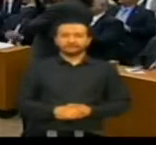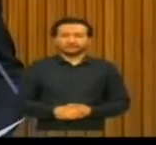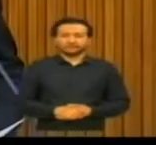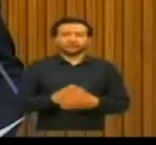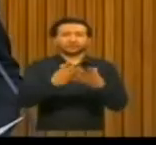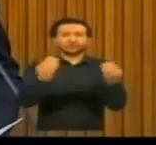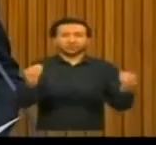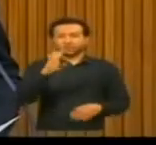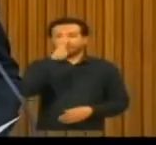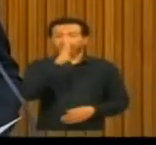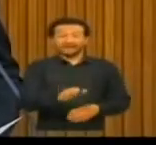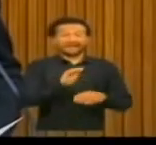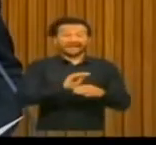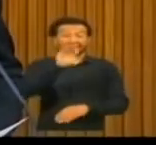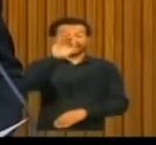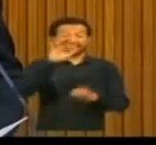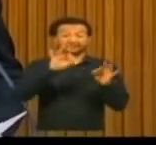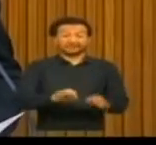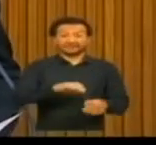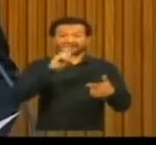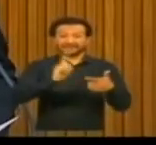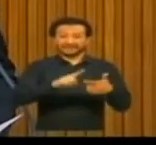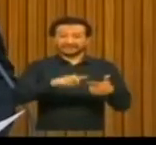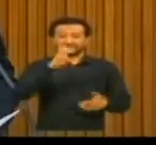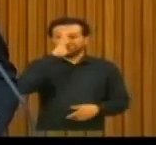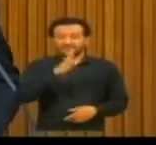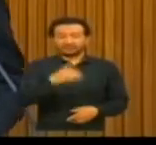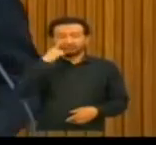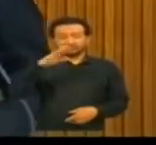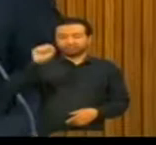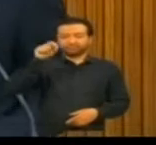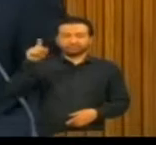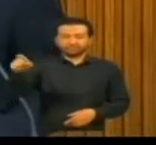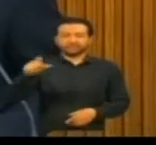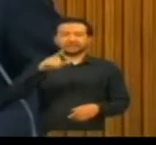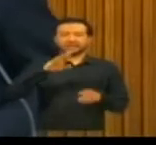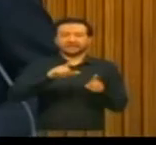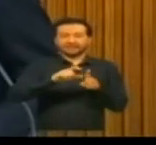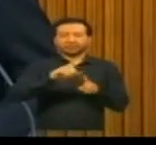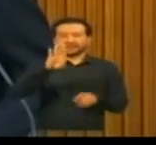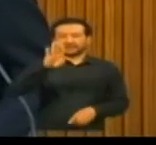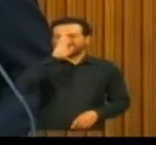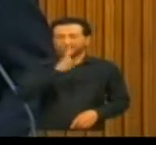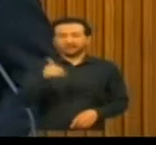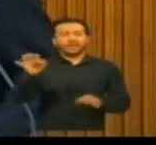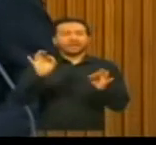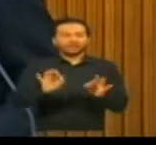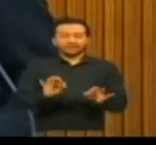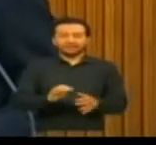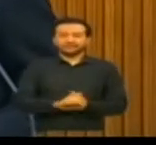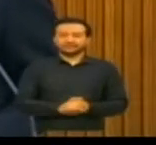Çok partili hayatın ikinci partisi olan, iktidar partisi olan Demokrat Parti'nin elbette ki